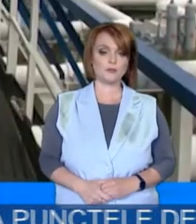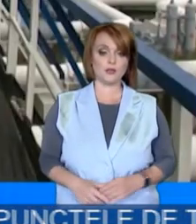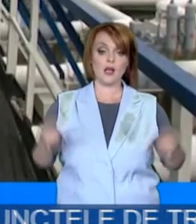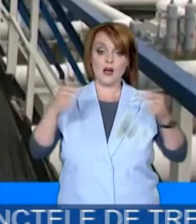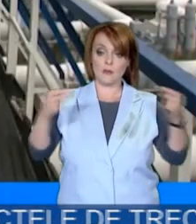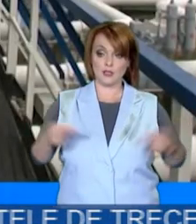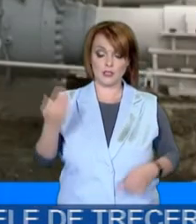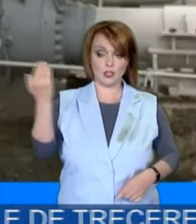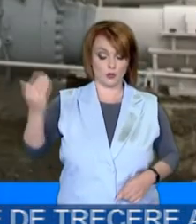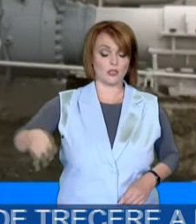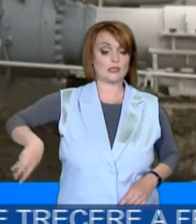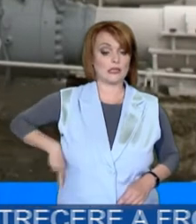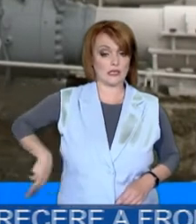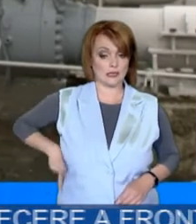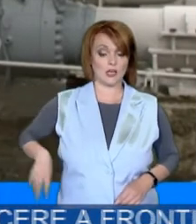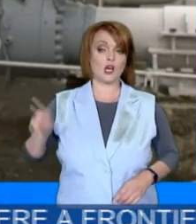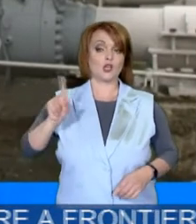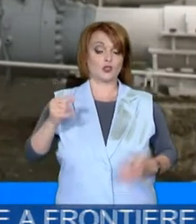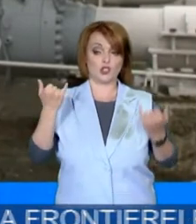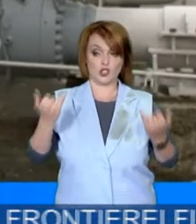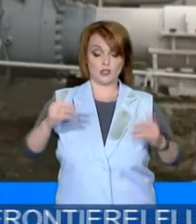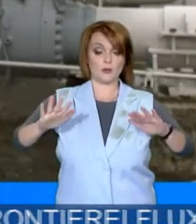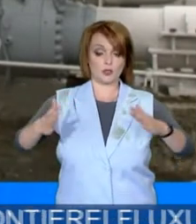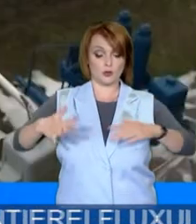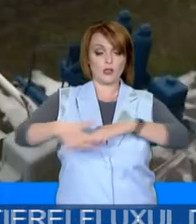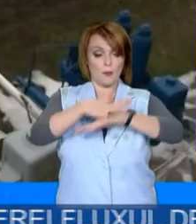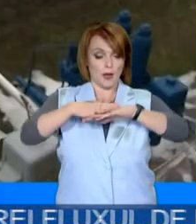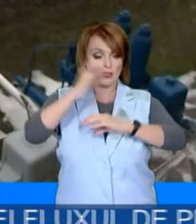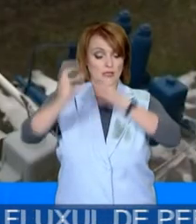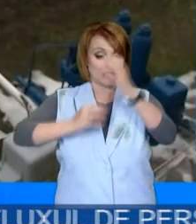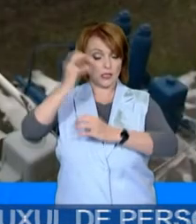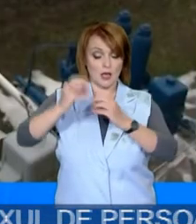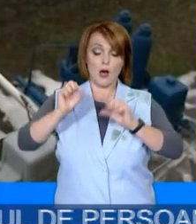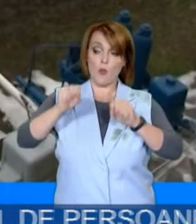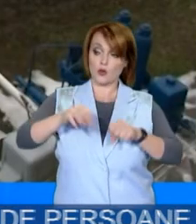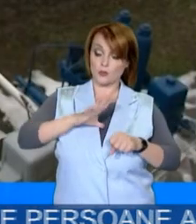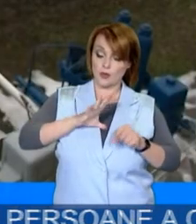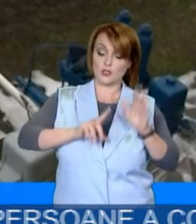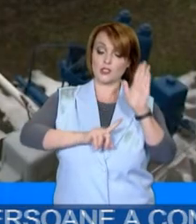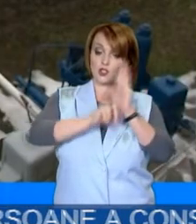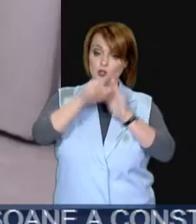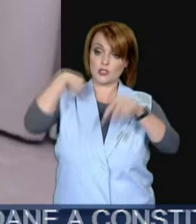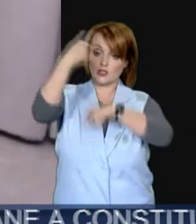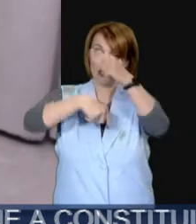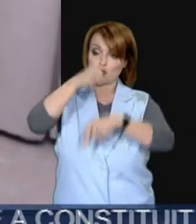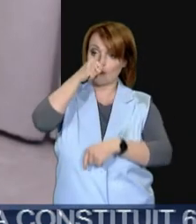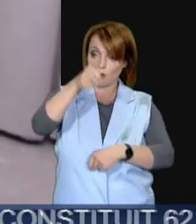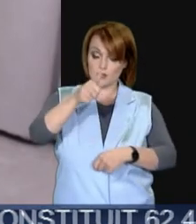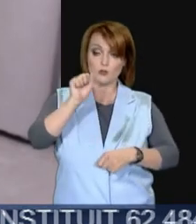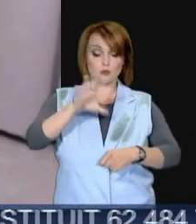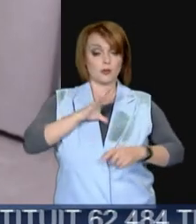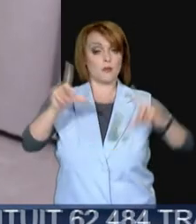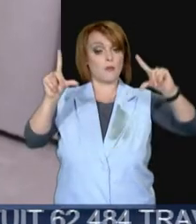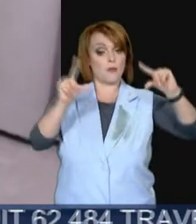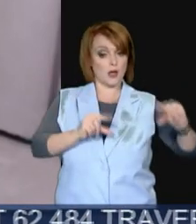Potrivit lui Vadim Ceban, evoluțiile de pe piața internațională creează premisele unor reduceri de prețuri abia de luna viitoare, întrucât din octombrie se